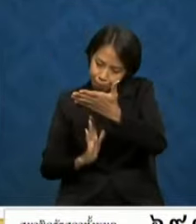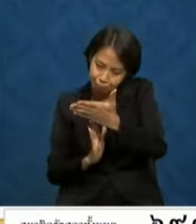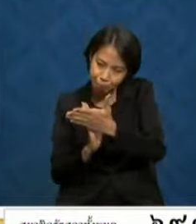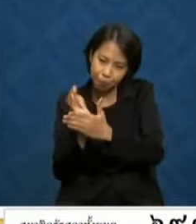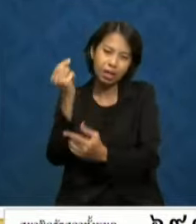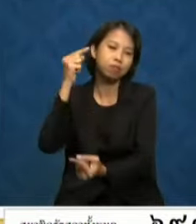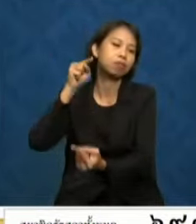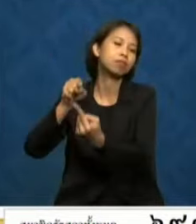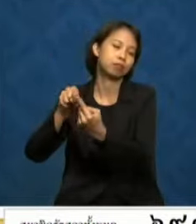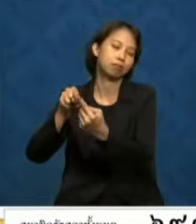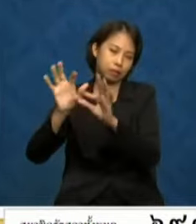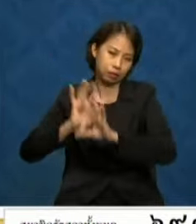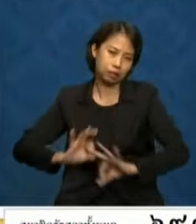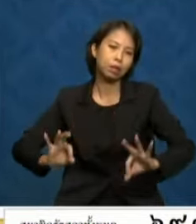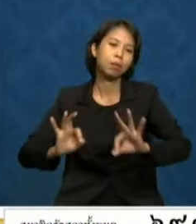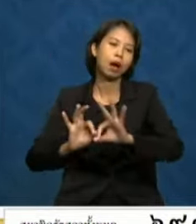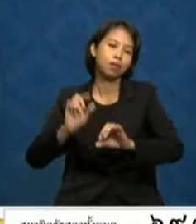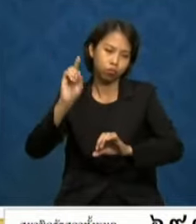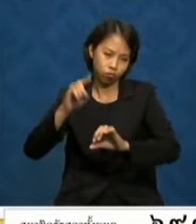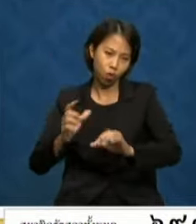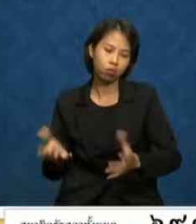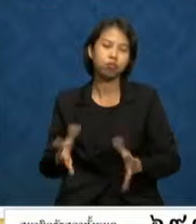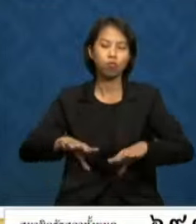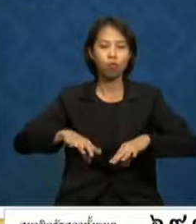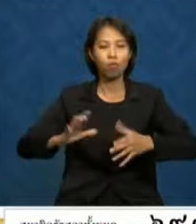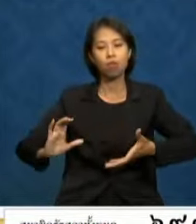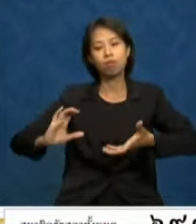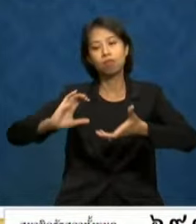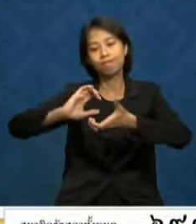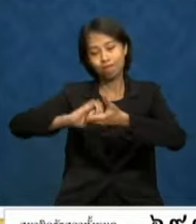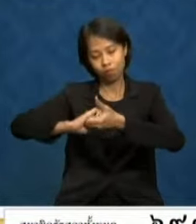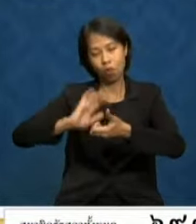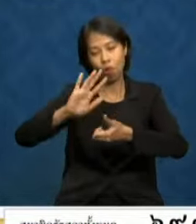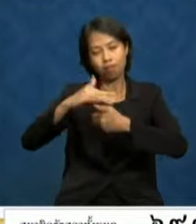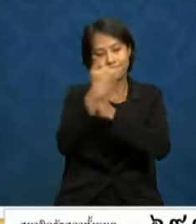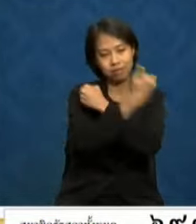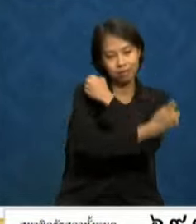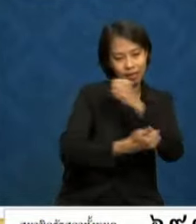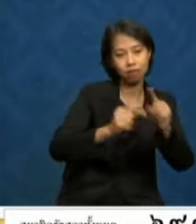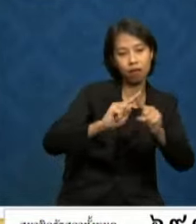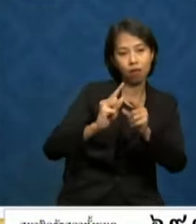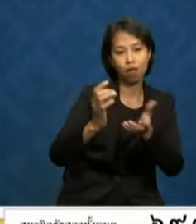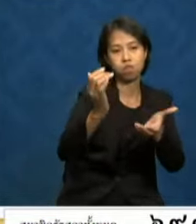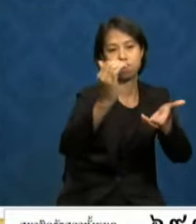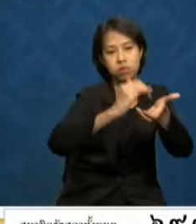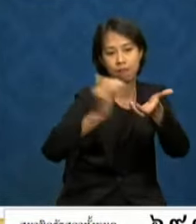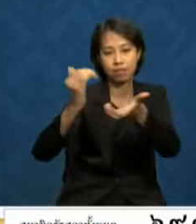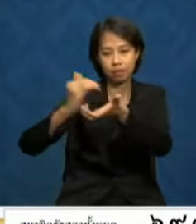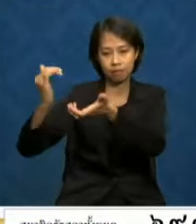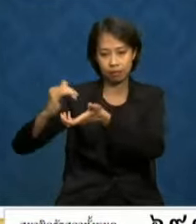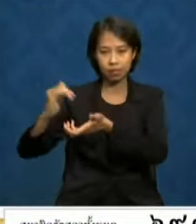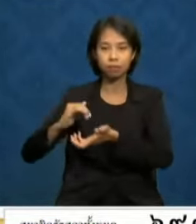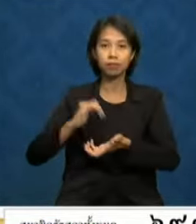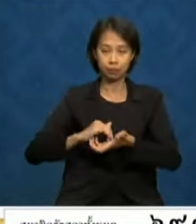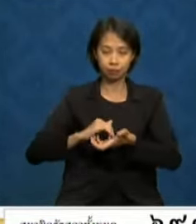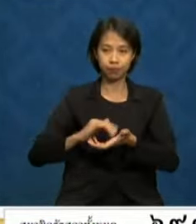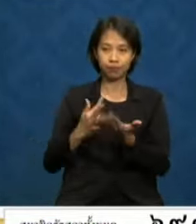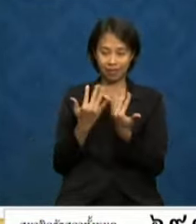นจะต้องได้รับความร่วมมือจากนานาชาติอย่างเข้มแข็งและตัว